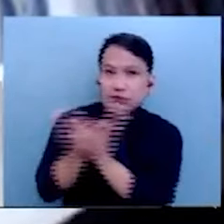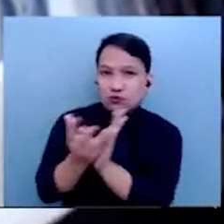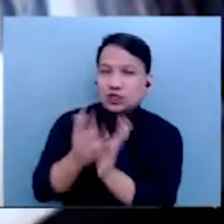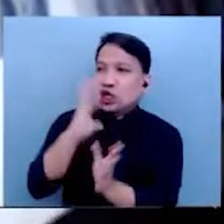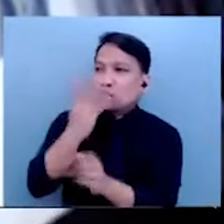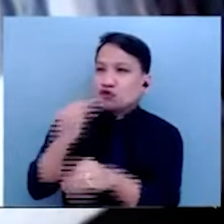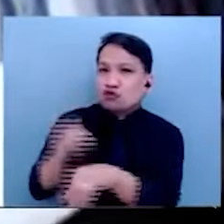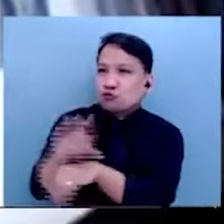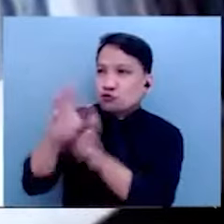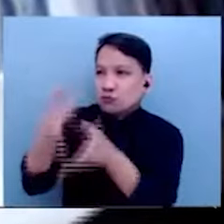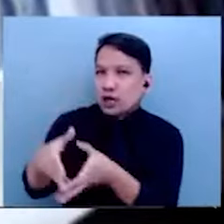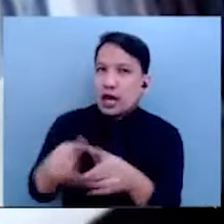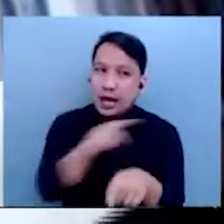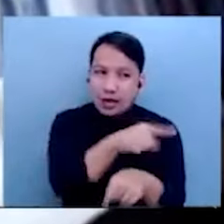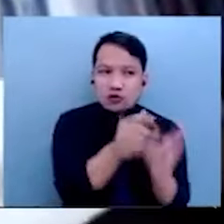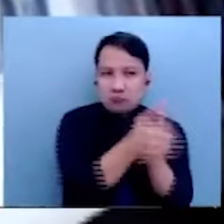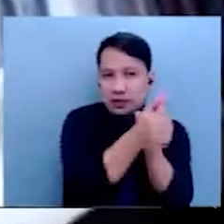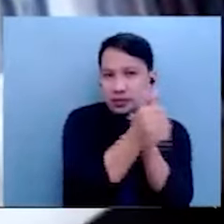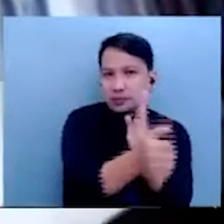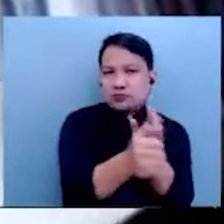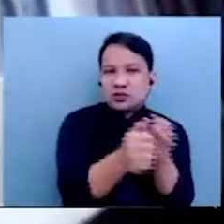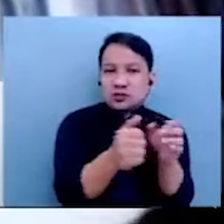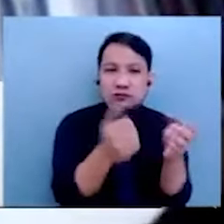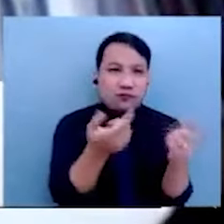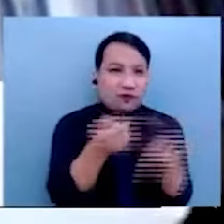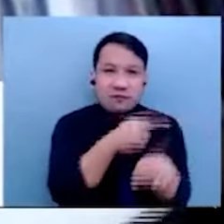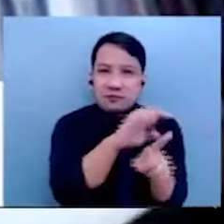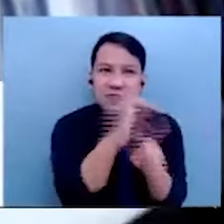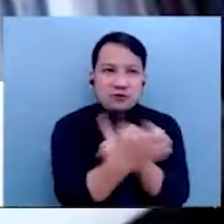yung experts natin sa environment, kailangan tanungin